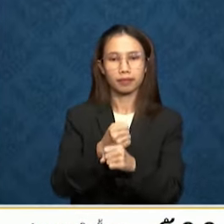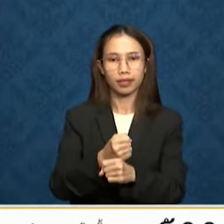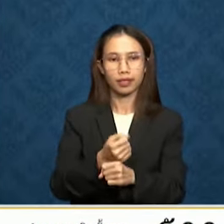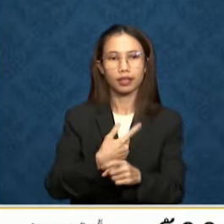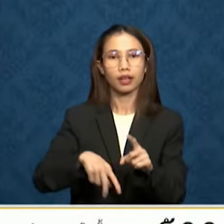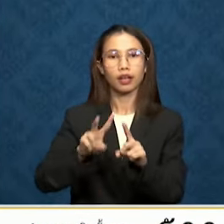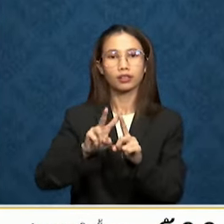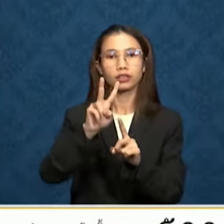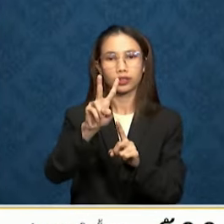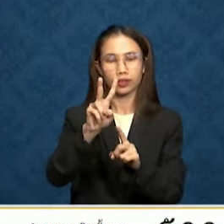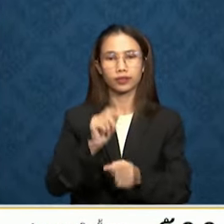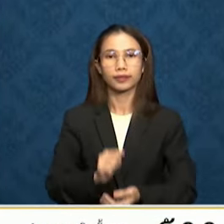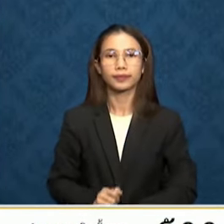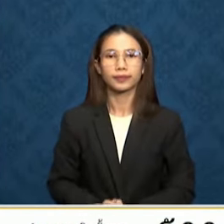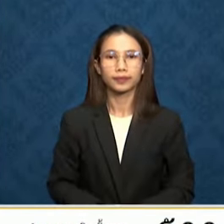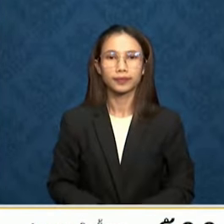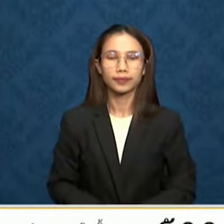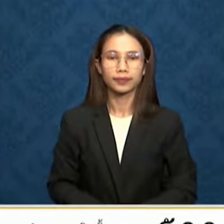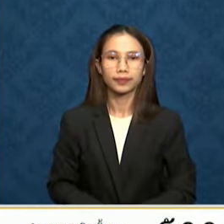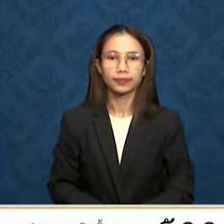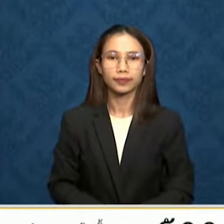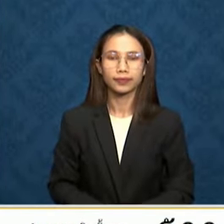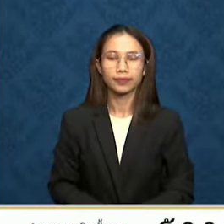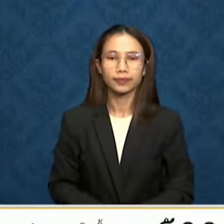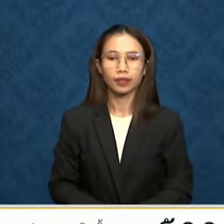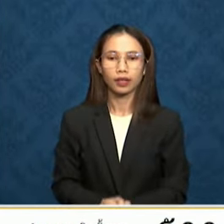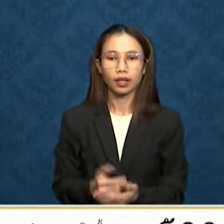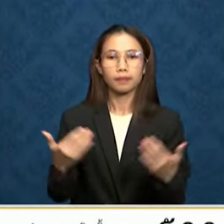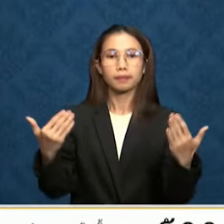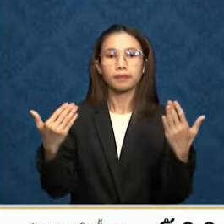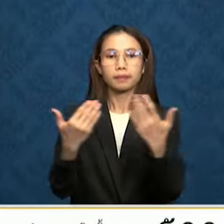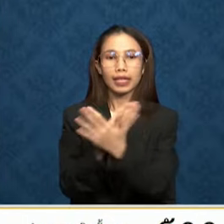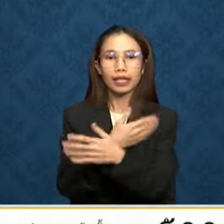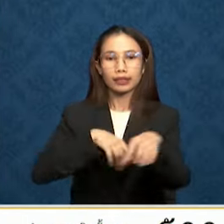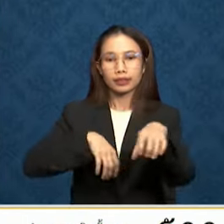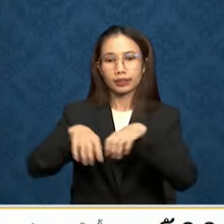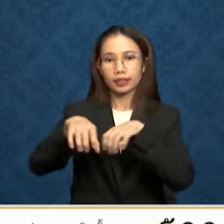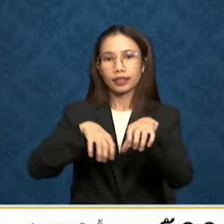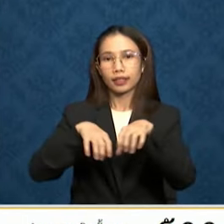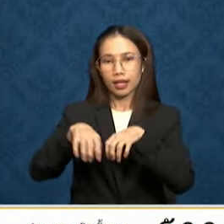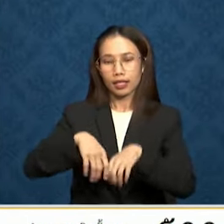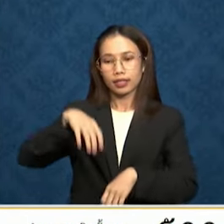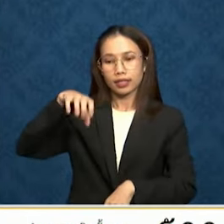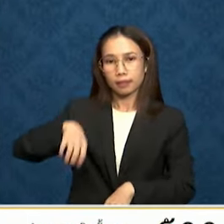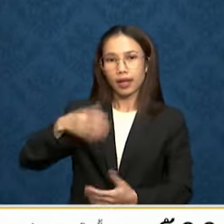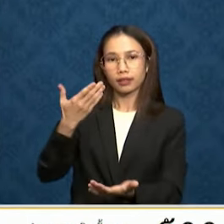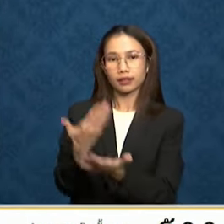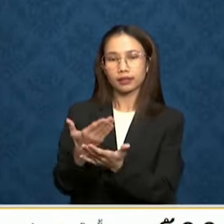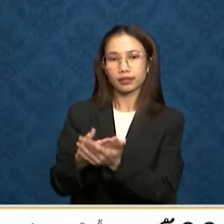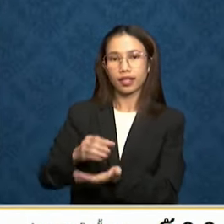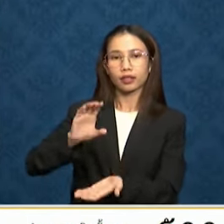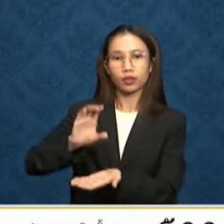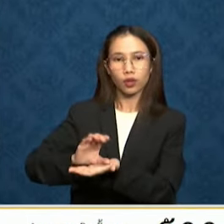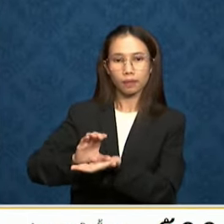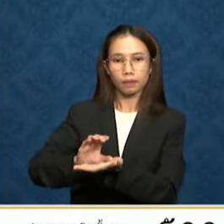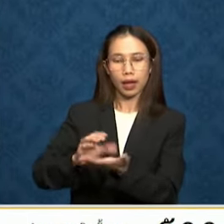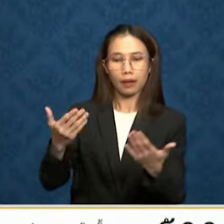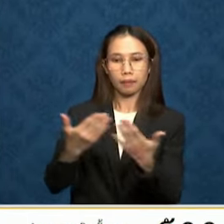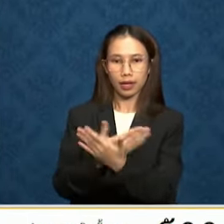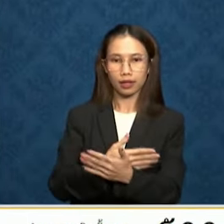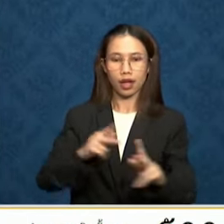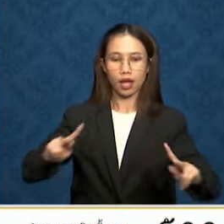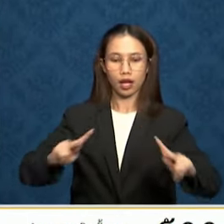2ค่ะคือการเปลี่ยนอำนาจการจัดสรรงบประมาณจากสำนักงบประมาณให้มาอยู่ที่กระทรวงค่ะท่าน